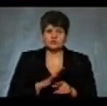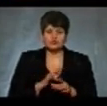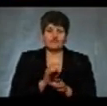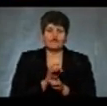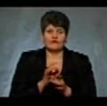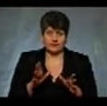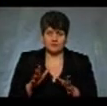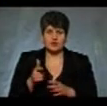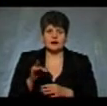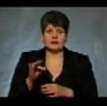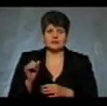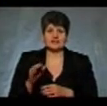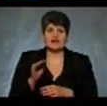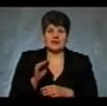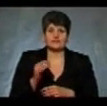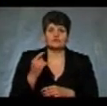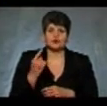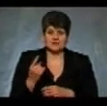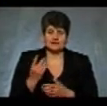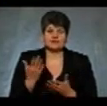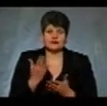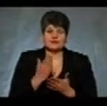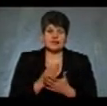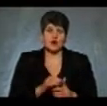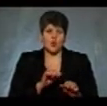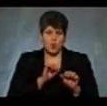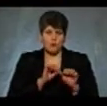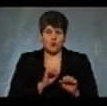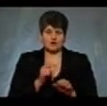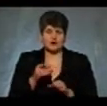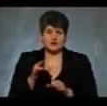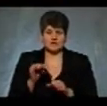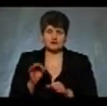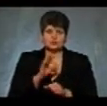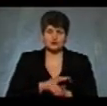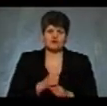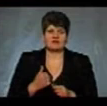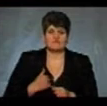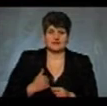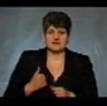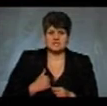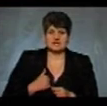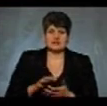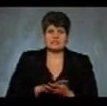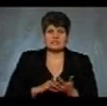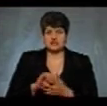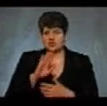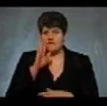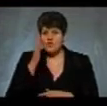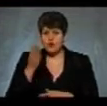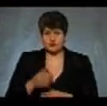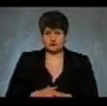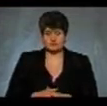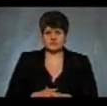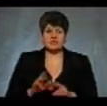вибух гранати F1, яка відноситься до оборони гранат, застосовується у військах для знищення ворога.